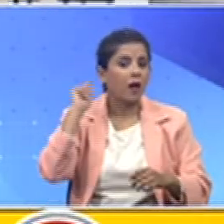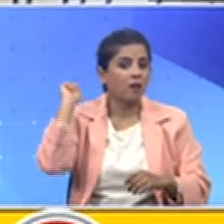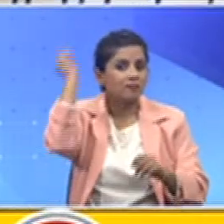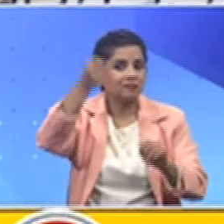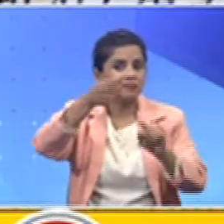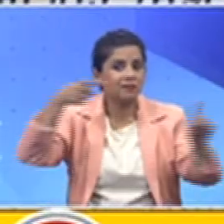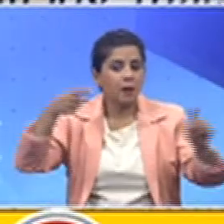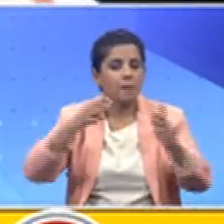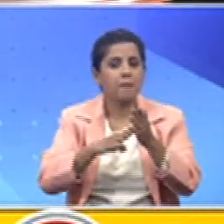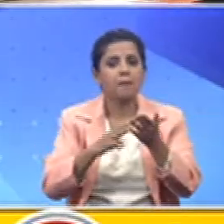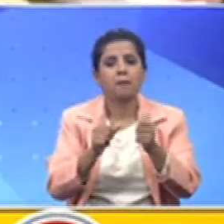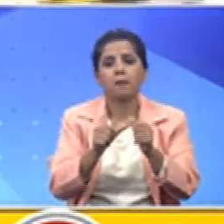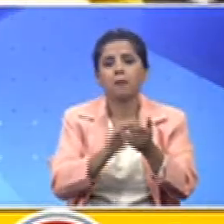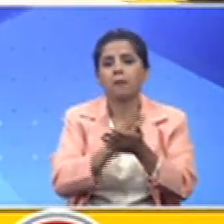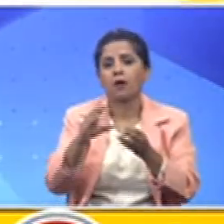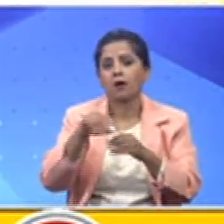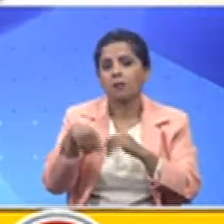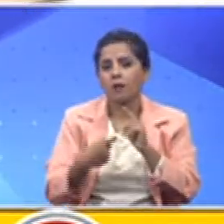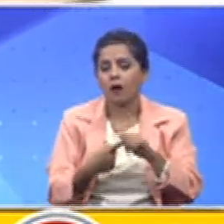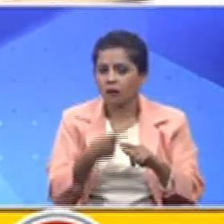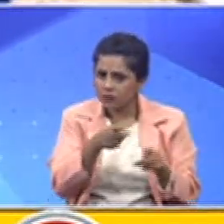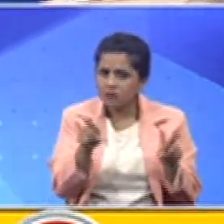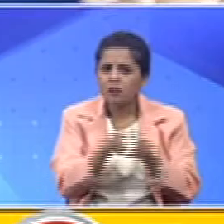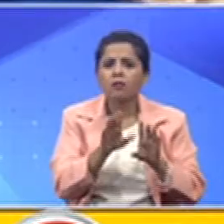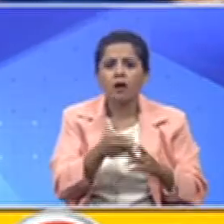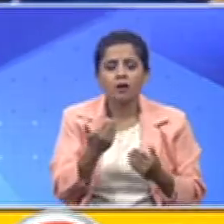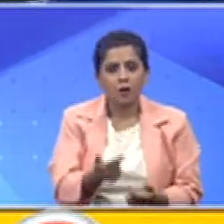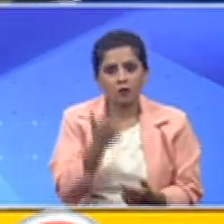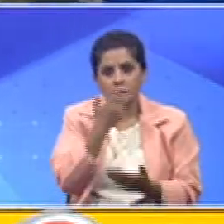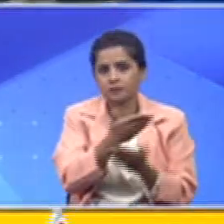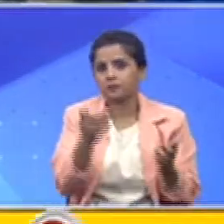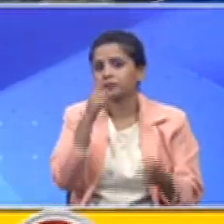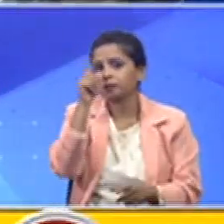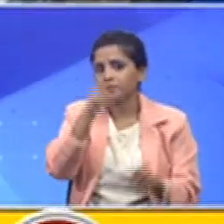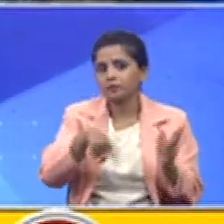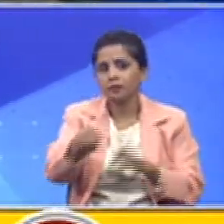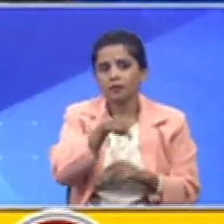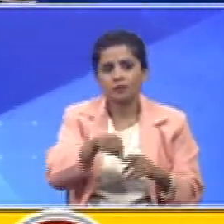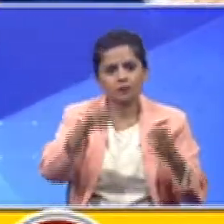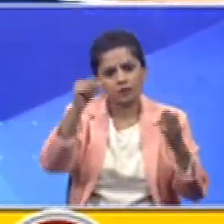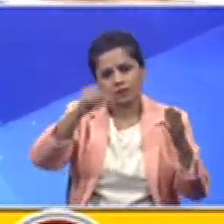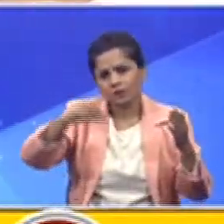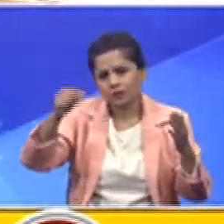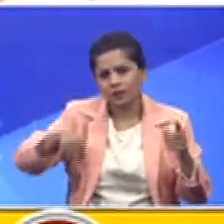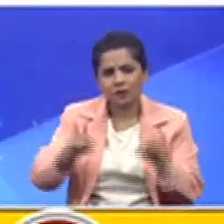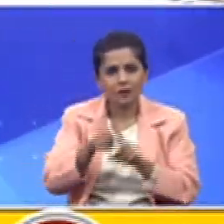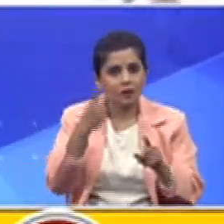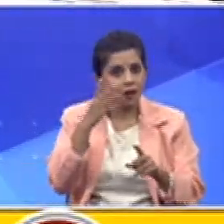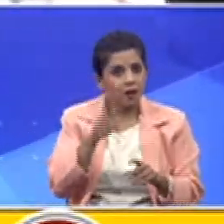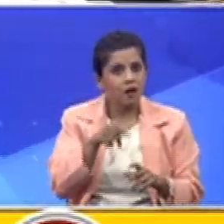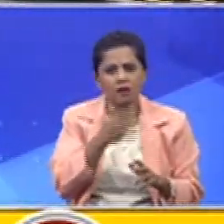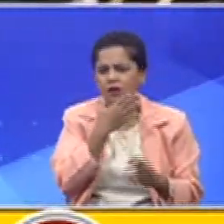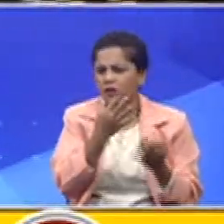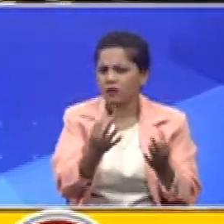गया था। आज देवभूमि की ये महिलाएं इस भोजपत्र से बेहद ही सुंदर